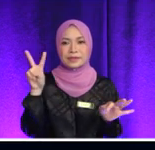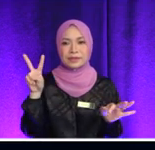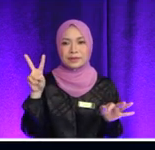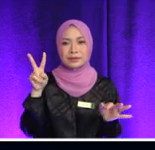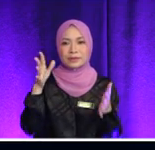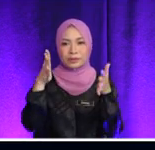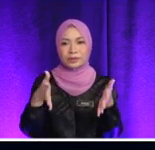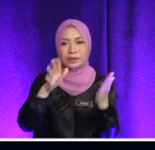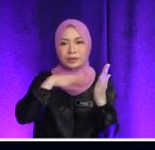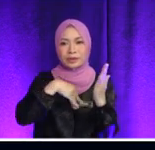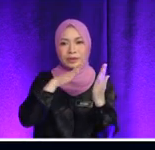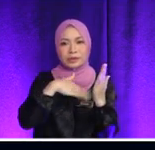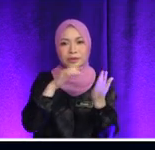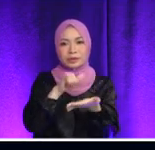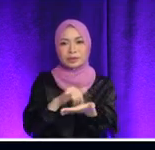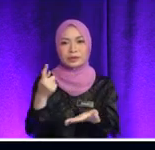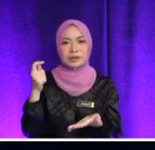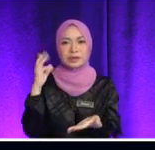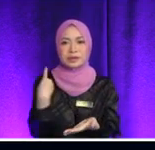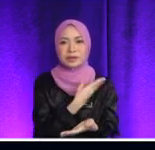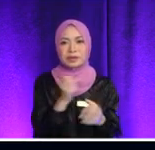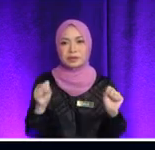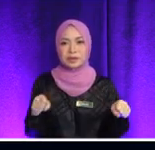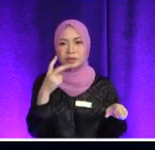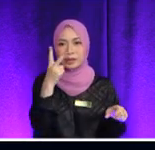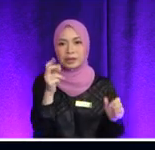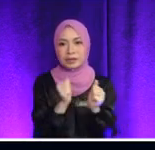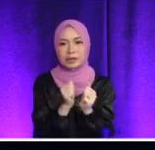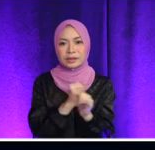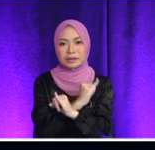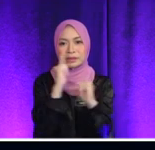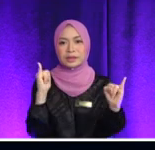lihat dengan jelas beliau menggunakan